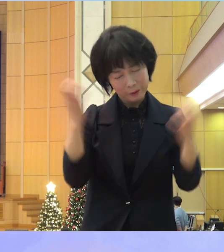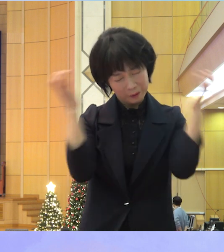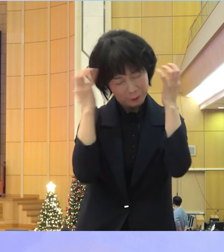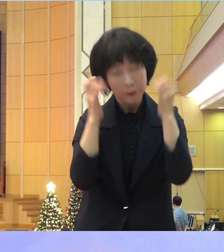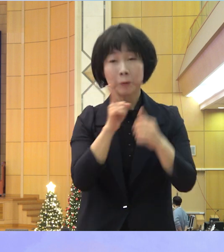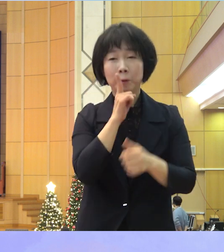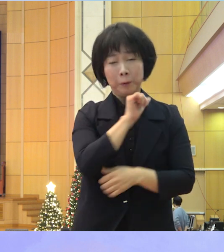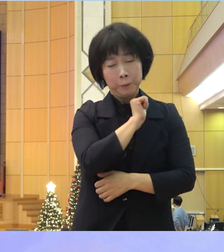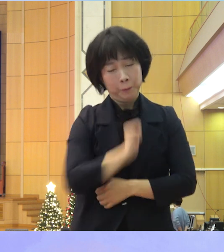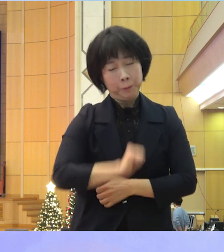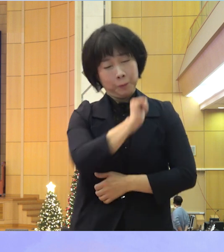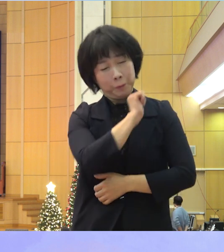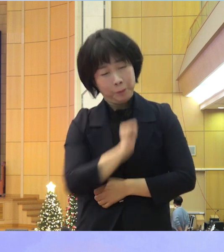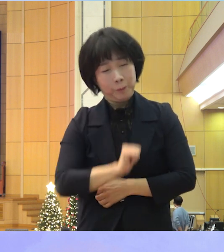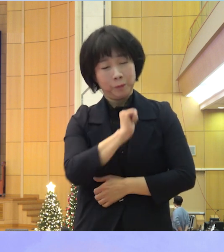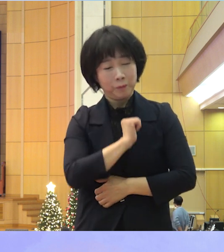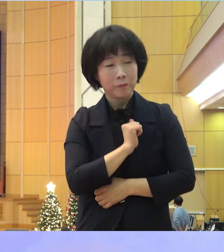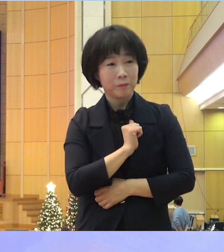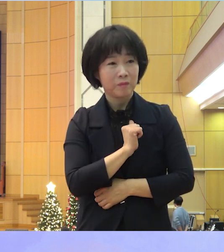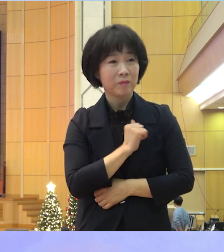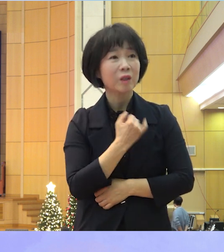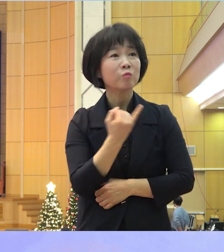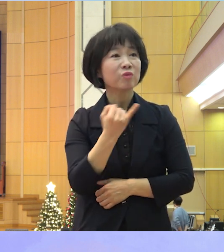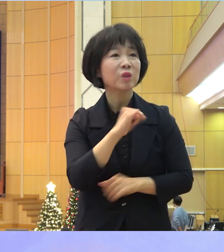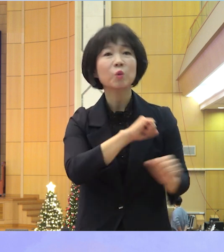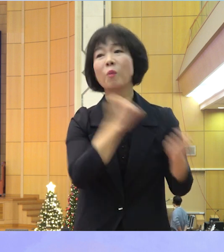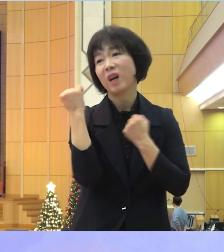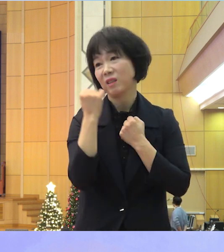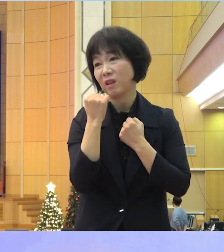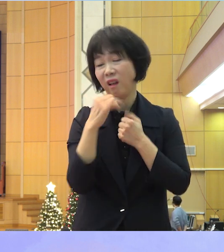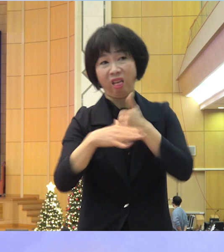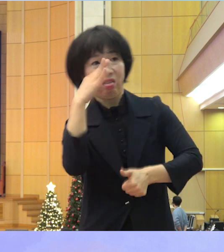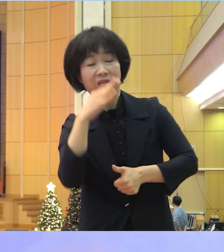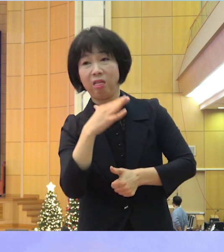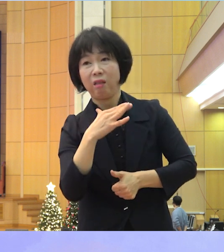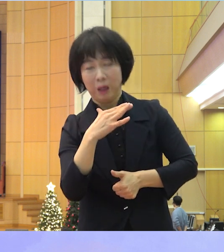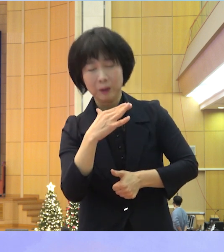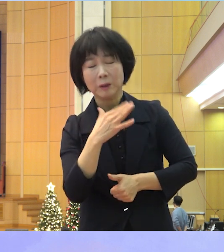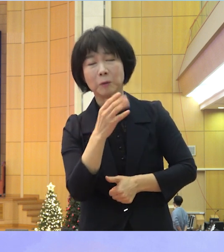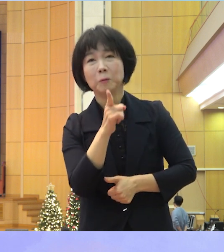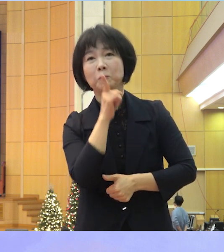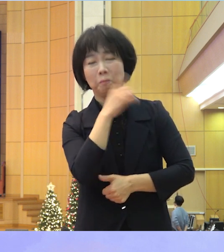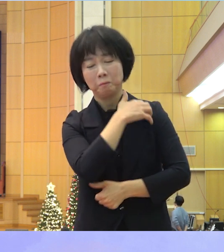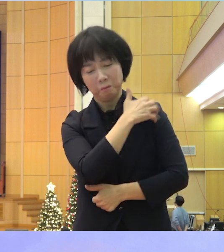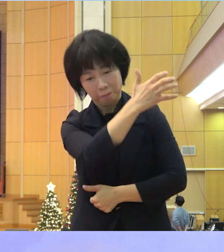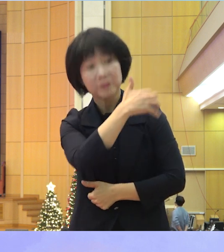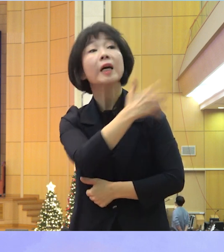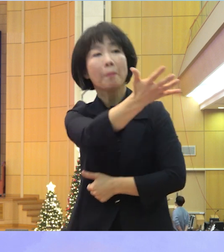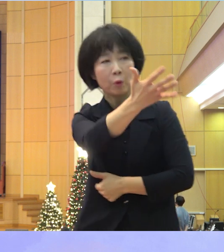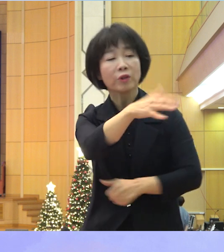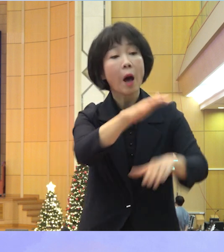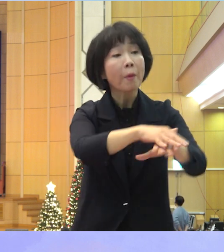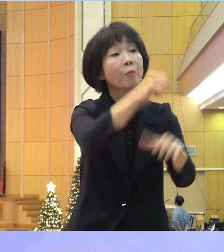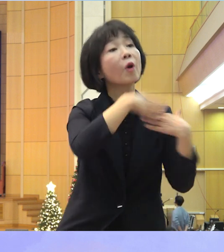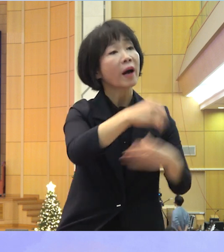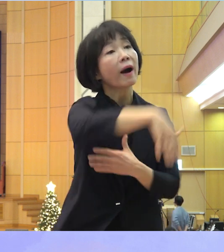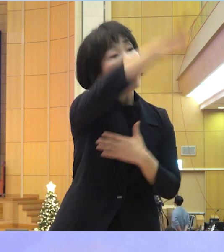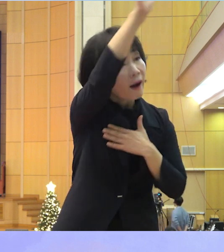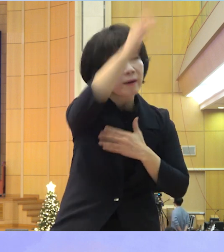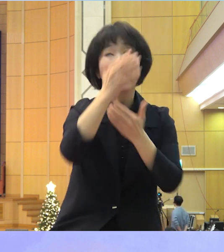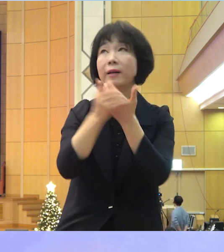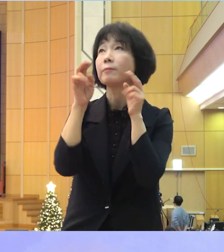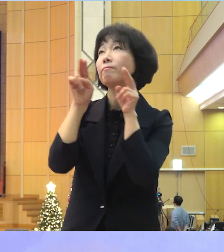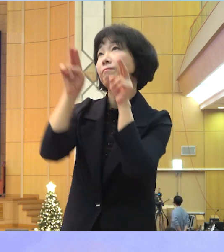되씹으면서 하루하루를 견뎌내고 있는데, 하루는 욥이 하나님께 이렇게